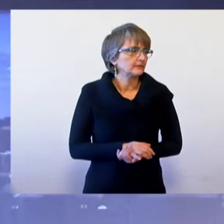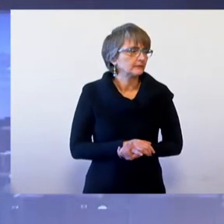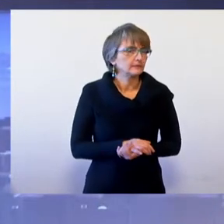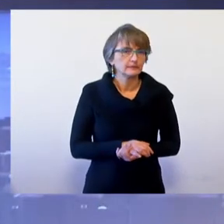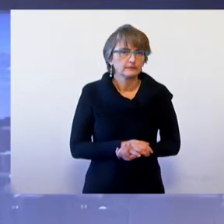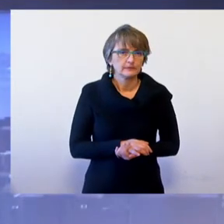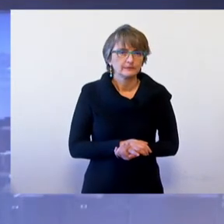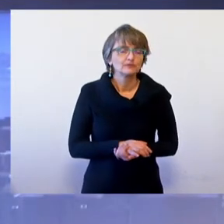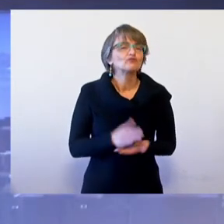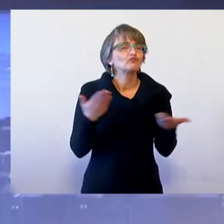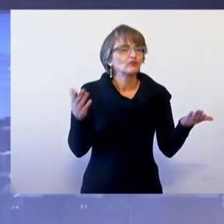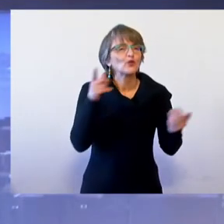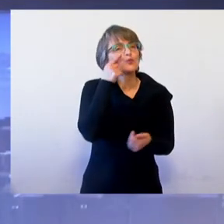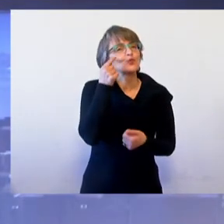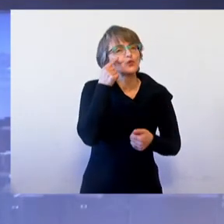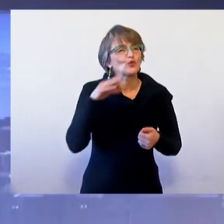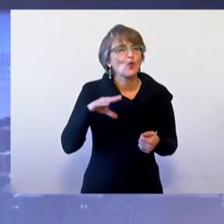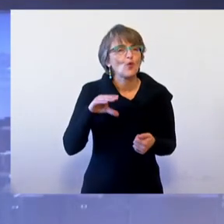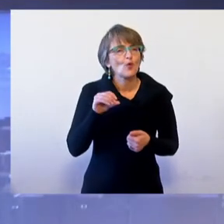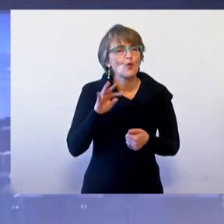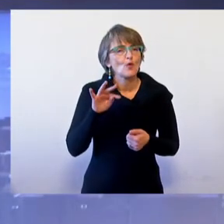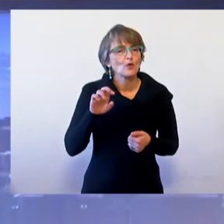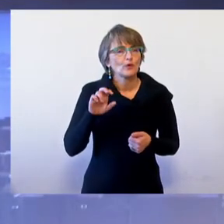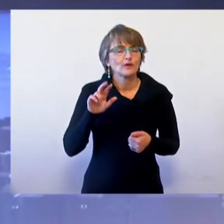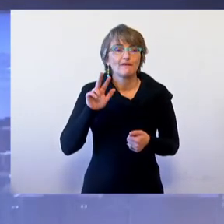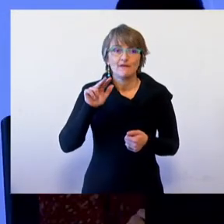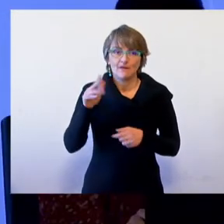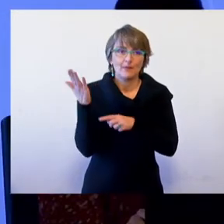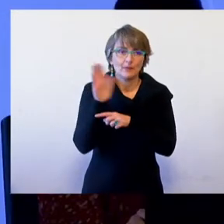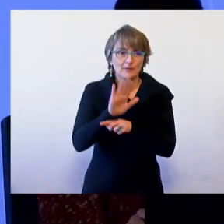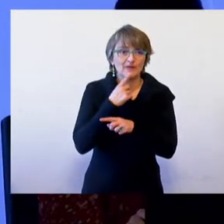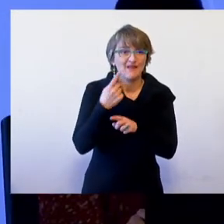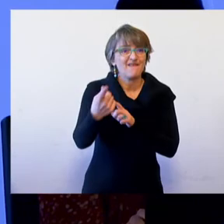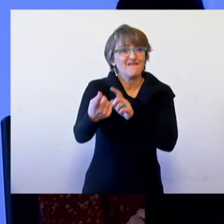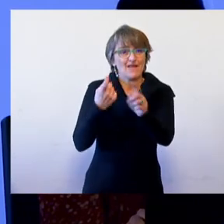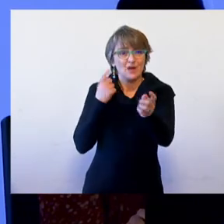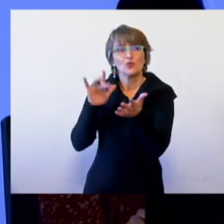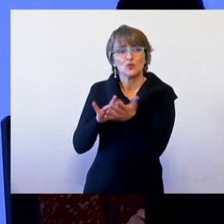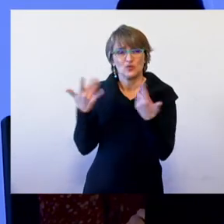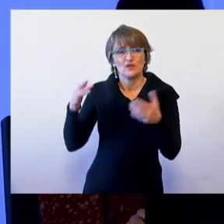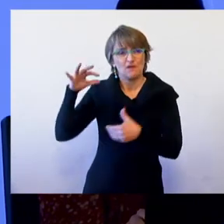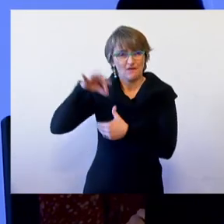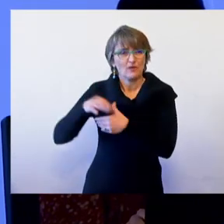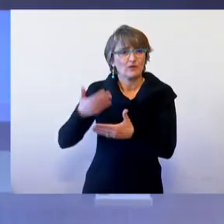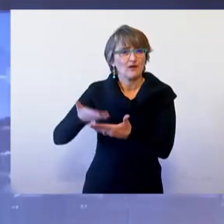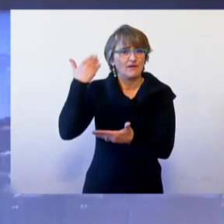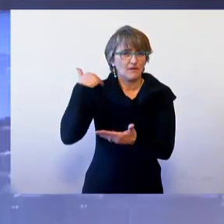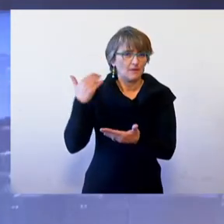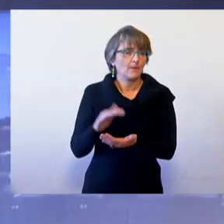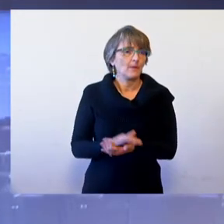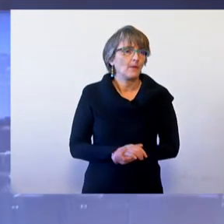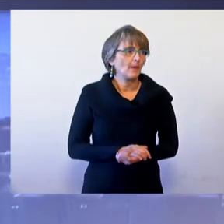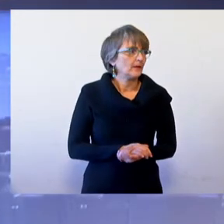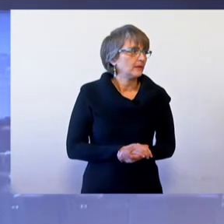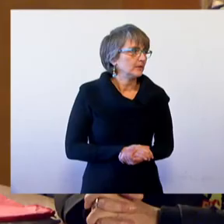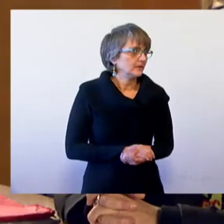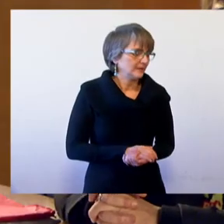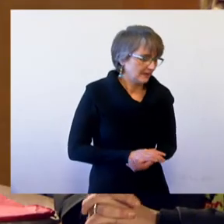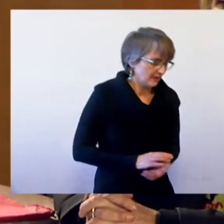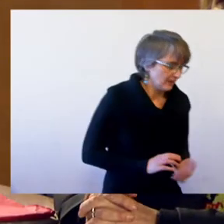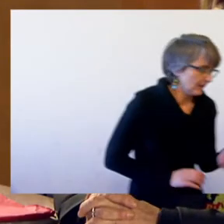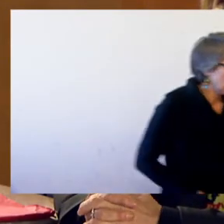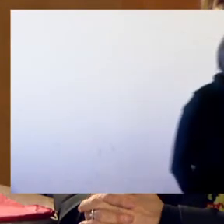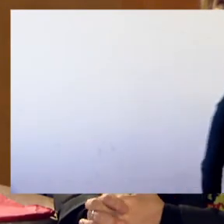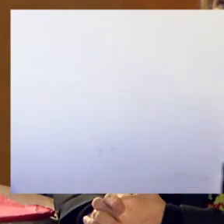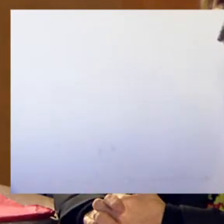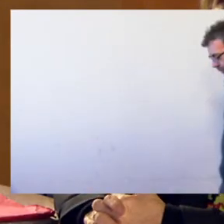M. Cotte va vous présenter. C'est la conséquence d'une délibération qu'on a eue, mais évidemment. Oui, oui. Occasion d'ailleurs de souligner, parce